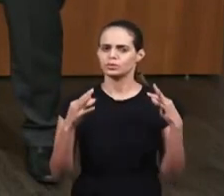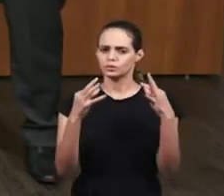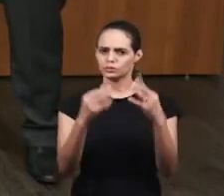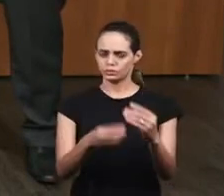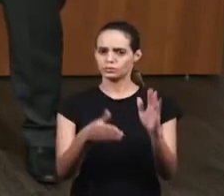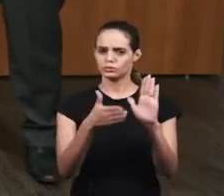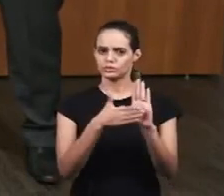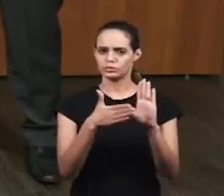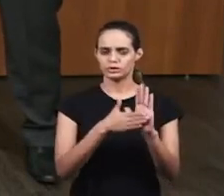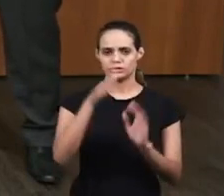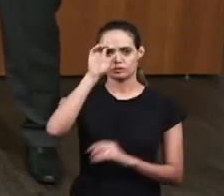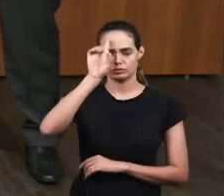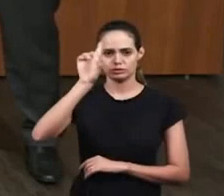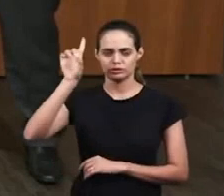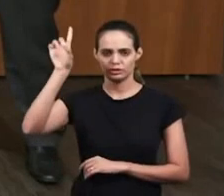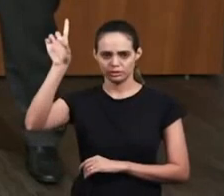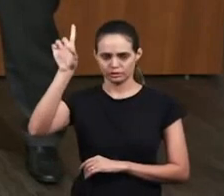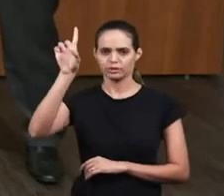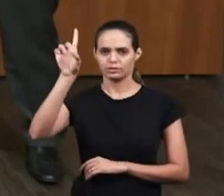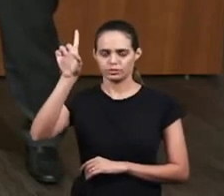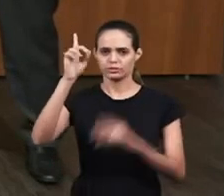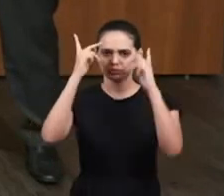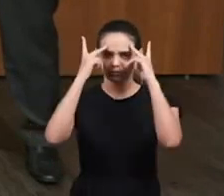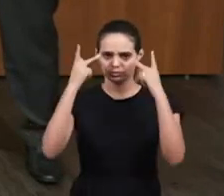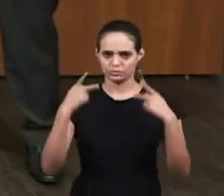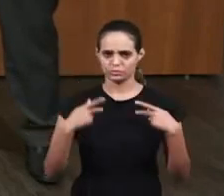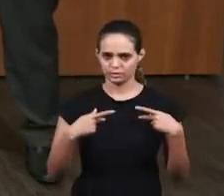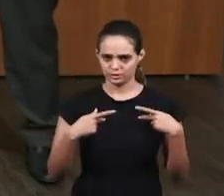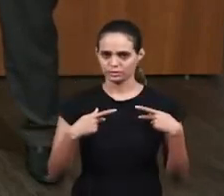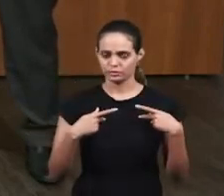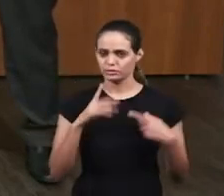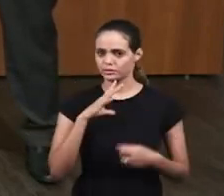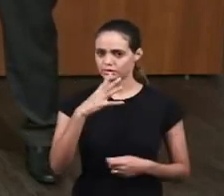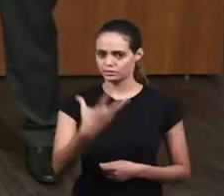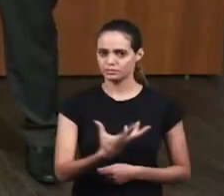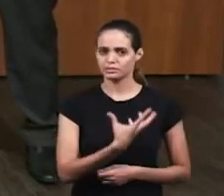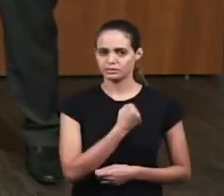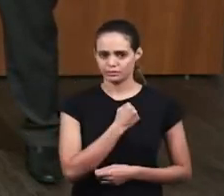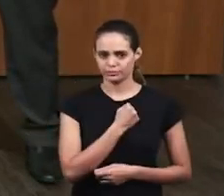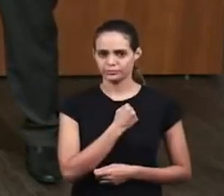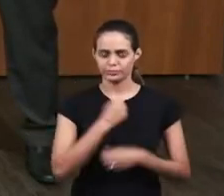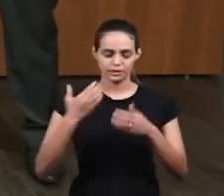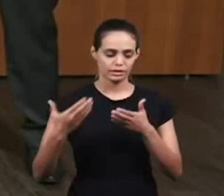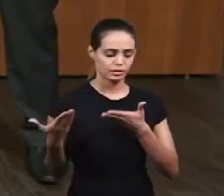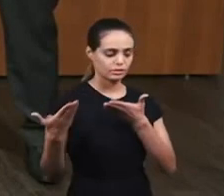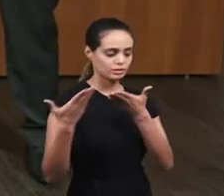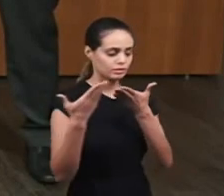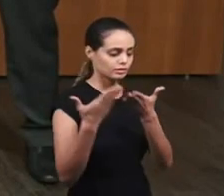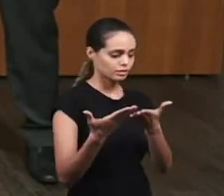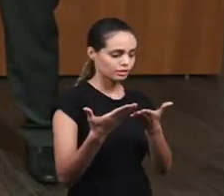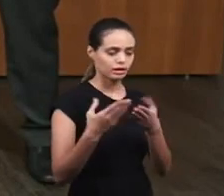Der gesamte Plan Gottes für den Menschen ist das der Erlösung. Und er stellt dem Menschen alle notwendigen